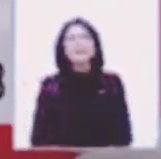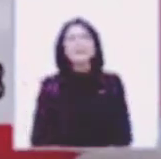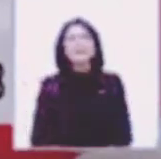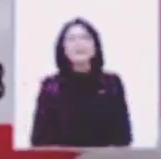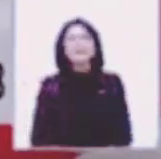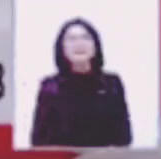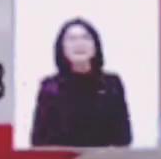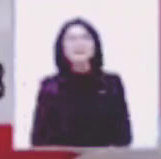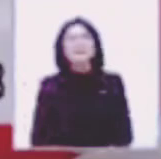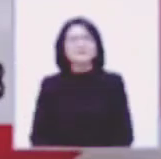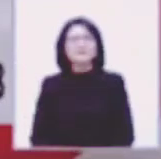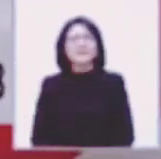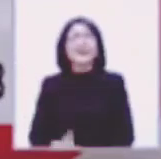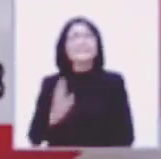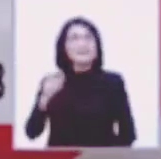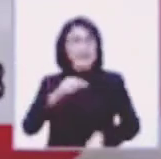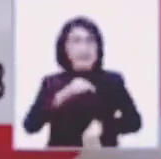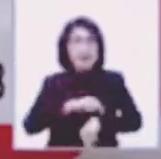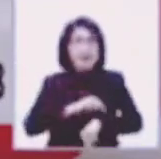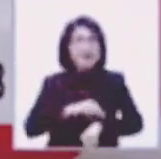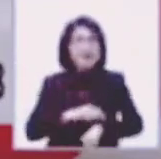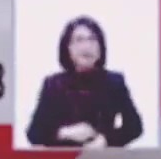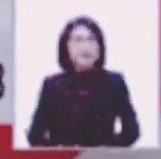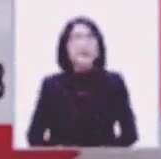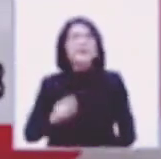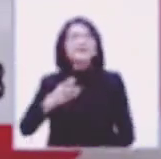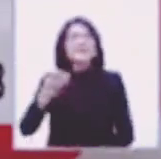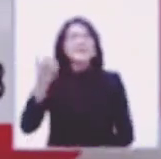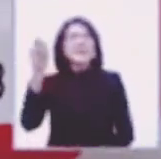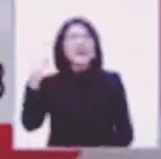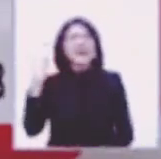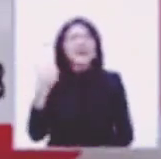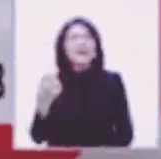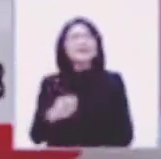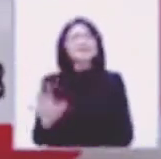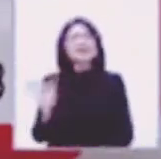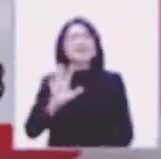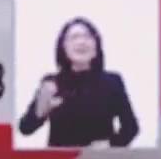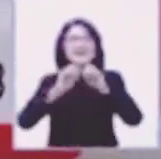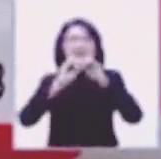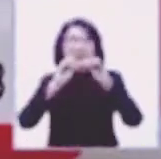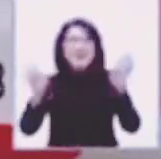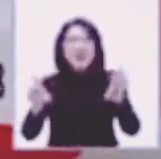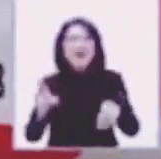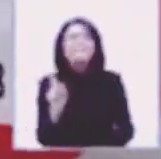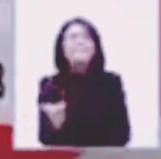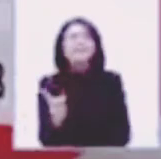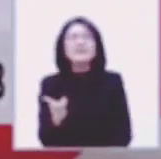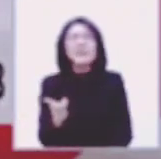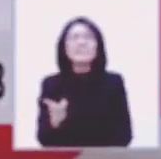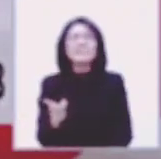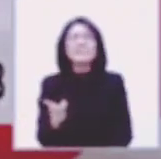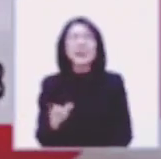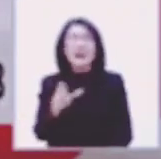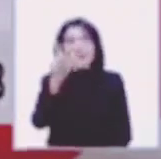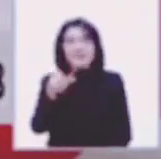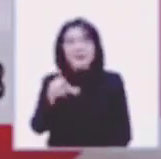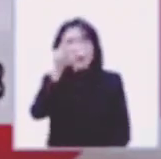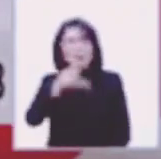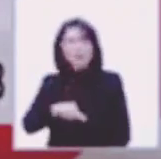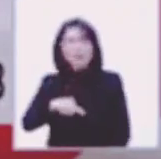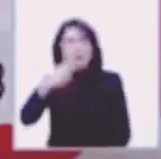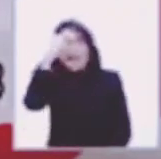Silakan dilanjutkan. Masih ada waktu. Ini tadi tidak saya jelaskan karena kan beliau kan